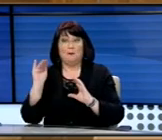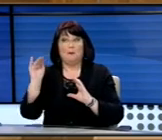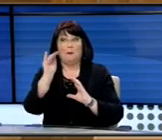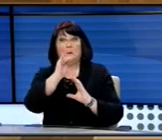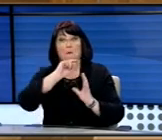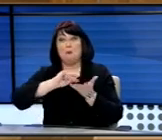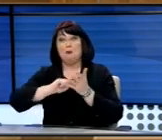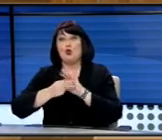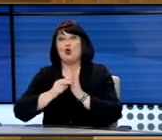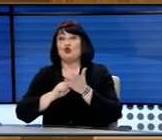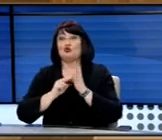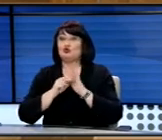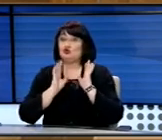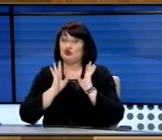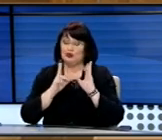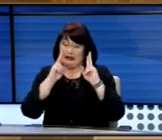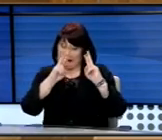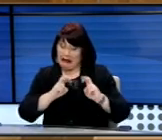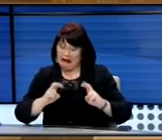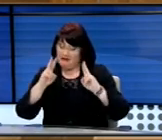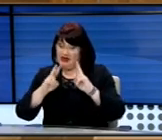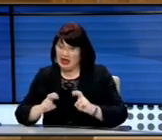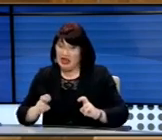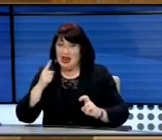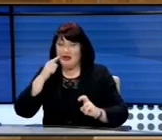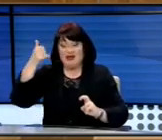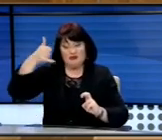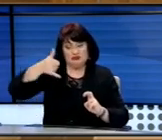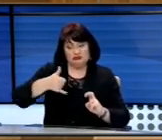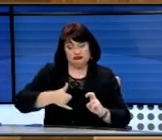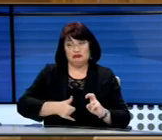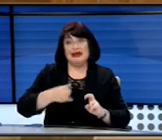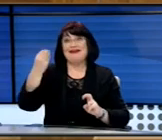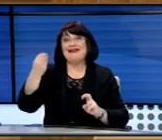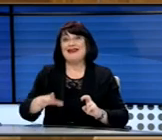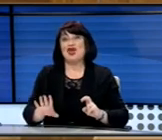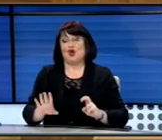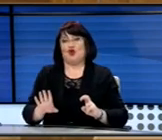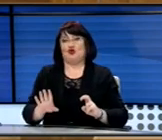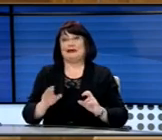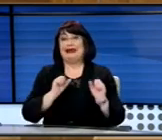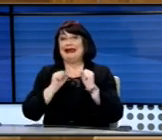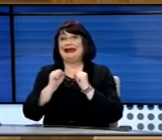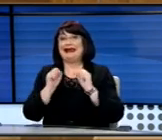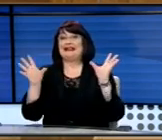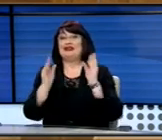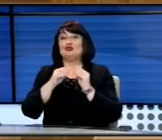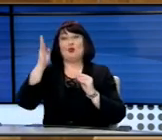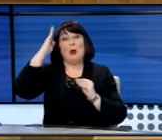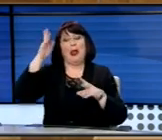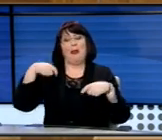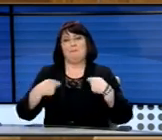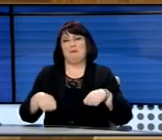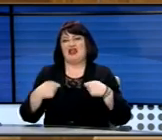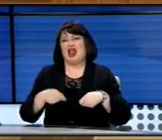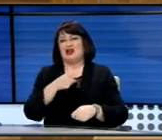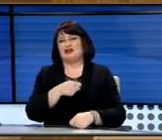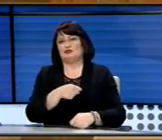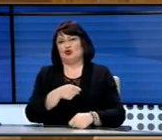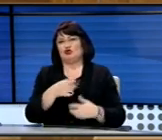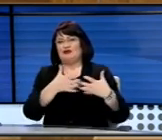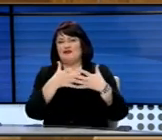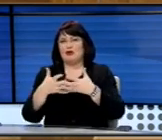προειδοποιούν για μια ακόμα βαθύτερη, πιο συγχρονισμένη καπιταλιστική κρίση πυκνώνουν. Η